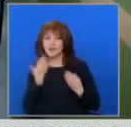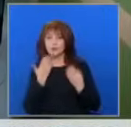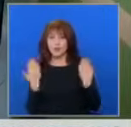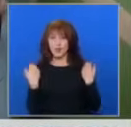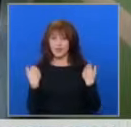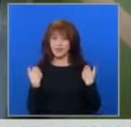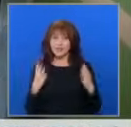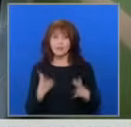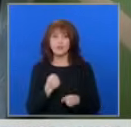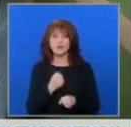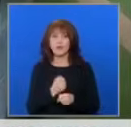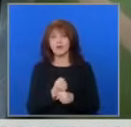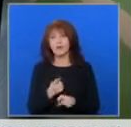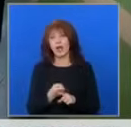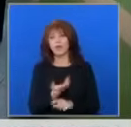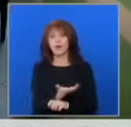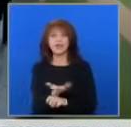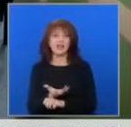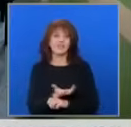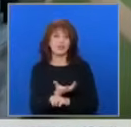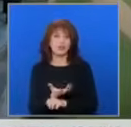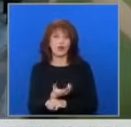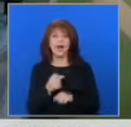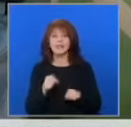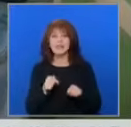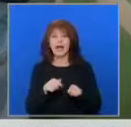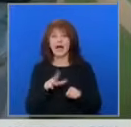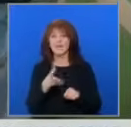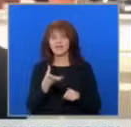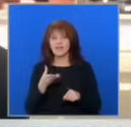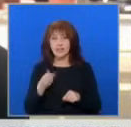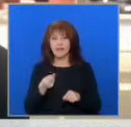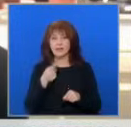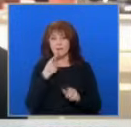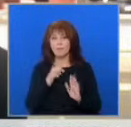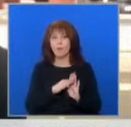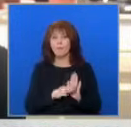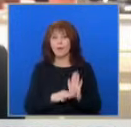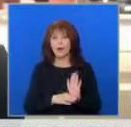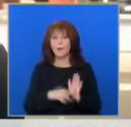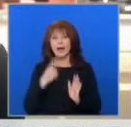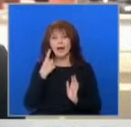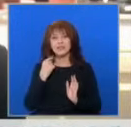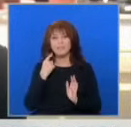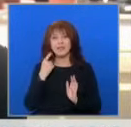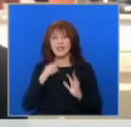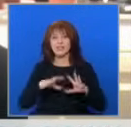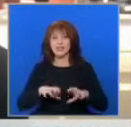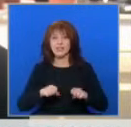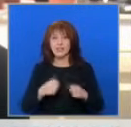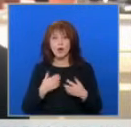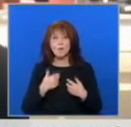университет и започва работа като сервитьорка. Сега е наета по програма за младежка заетост. Моите познати работят